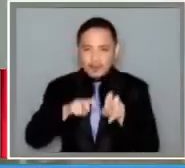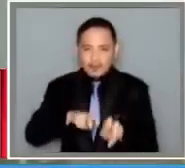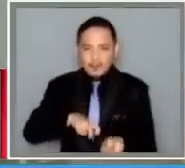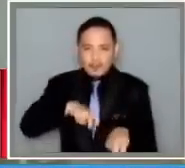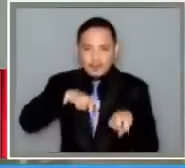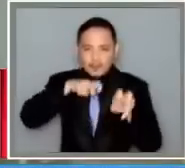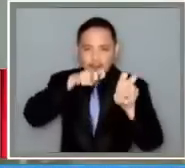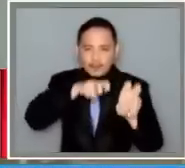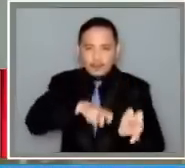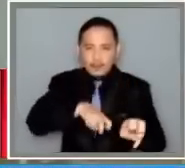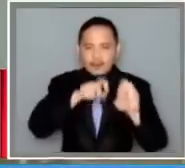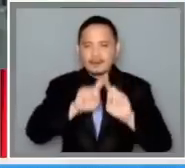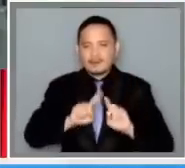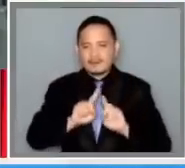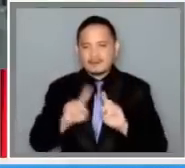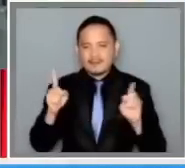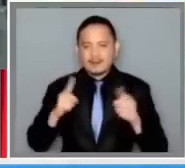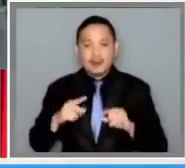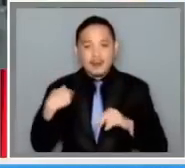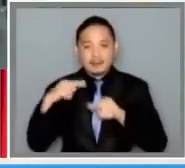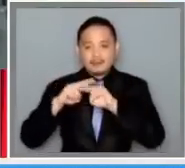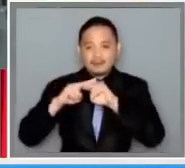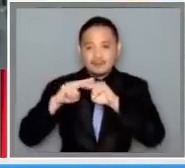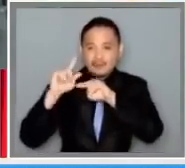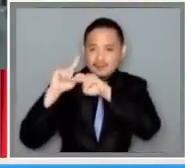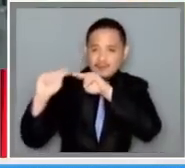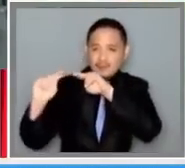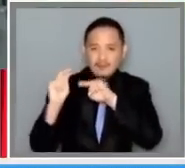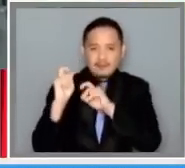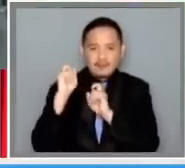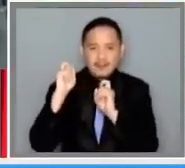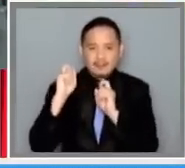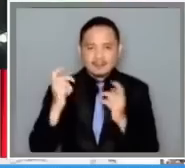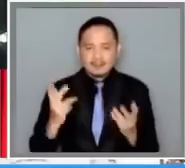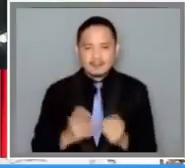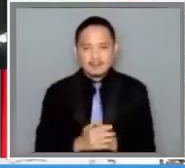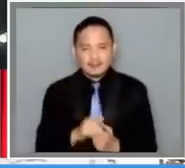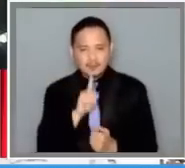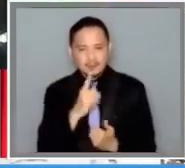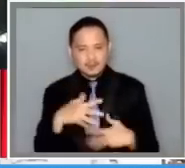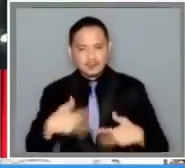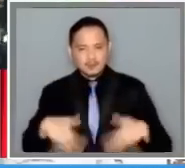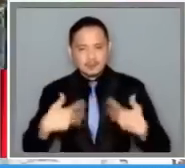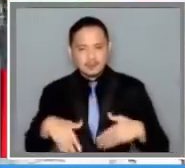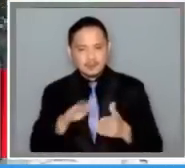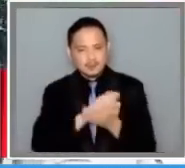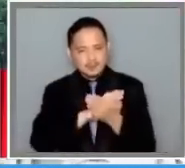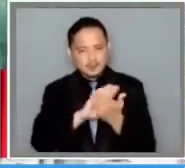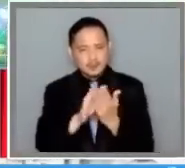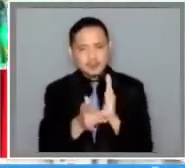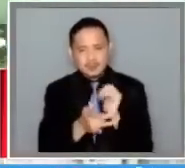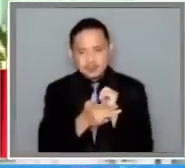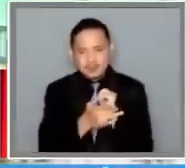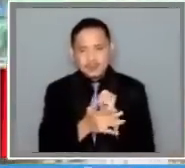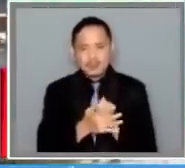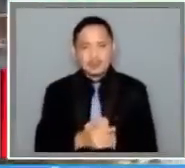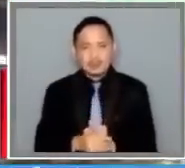toy store at bullet train din, oh. Ang galing. Pandemic daw nang simulan yan, kolektahin ang